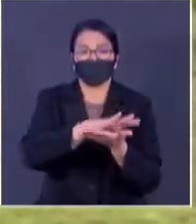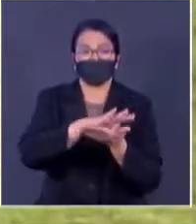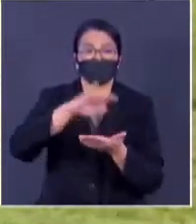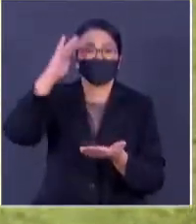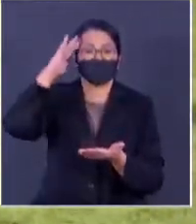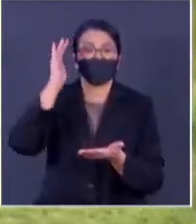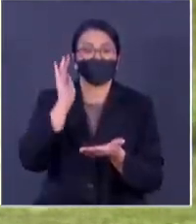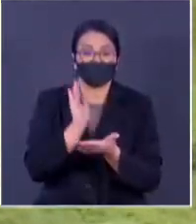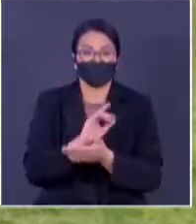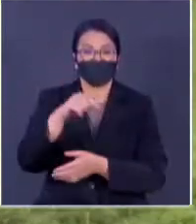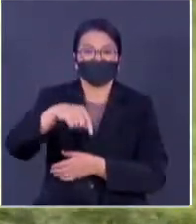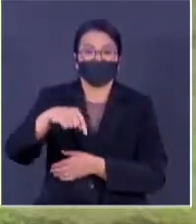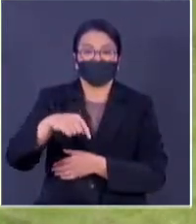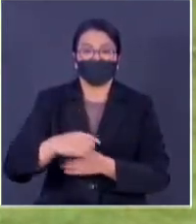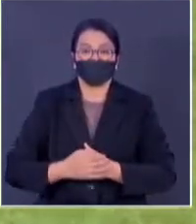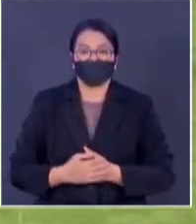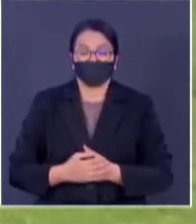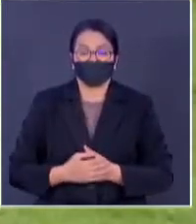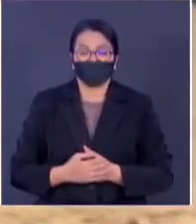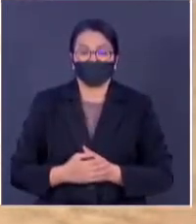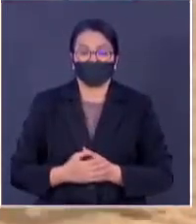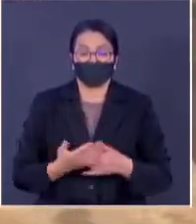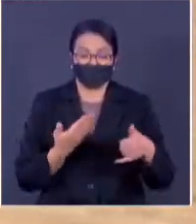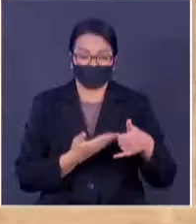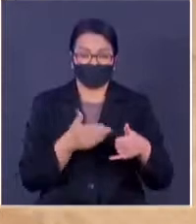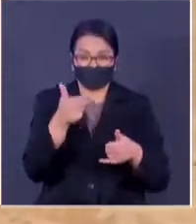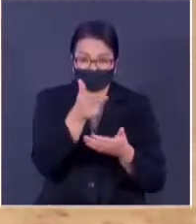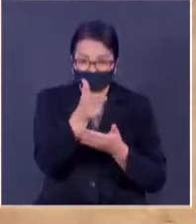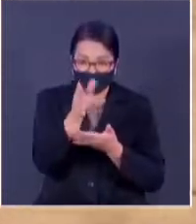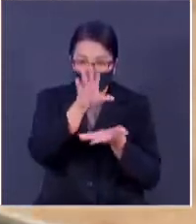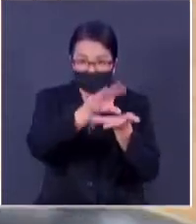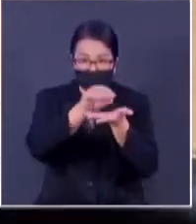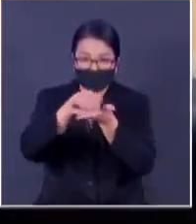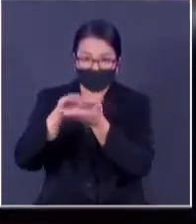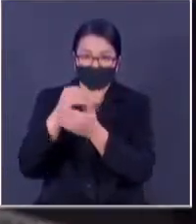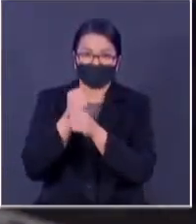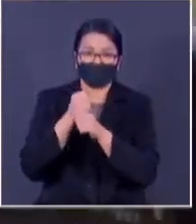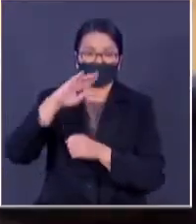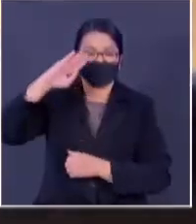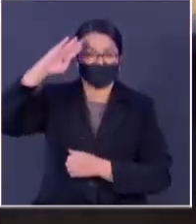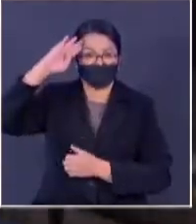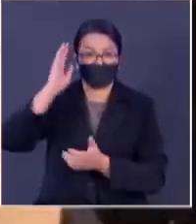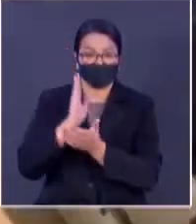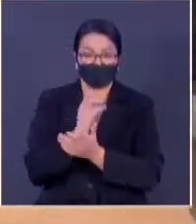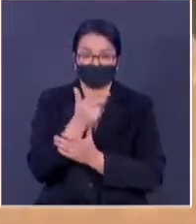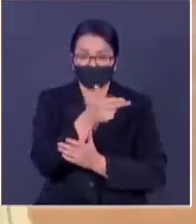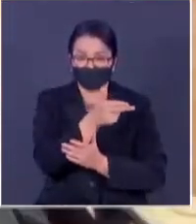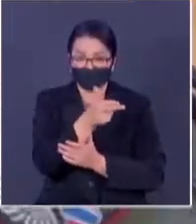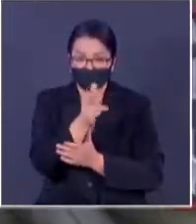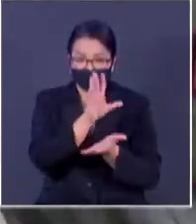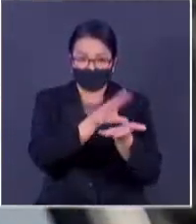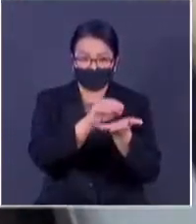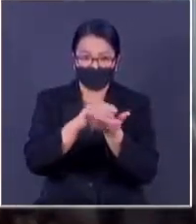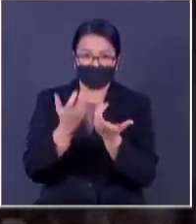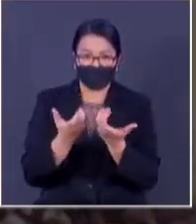ชายแดนซึ่งพันตำรวจเอกศักดิ์สุริยาได้บันทึกภาพไว้ระหว่างทำภารกิจลำเลียงอาหารสิ่งของเครื่องใช้จำเ